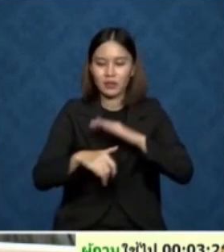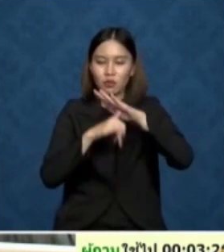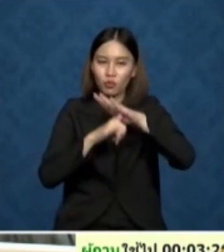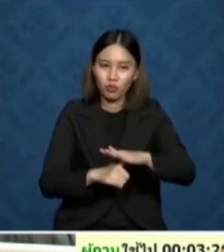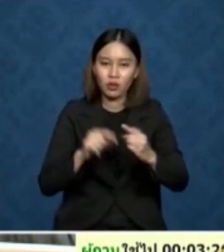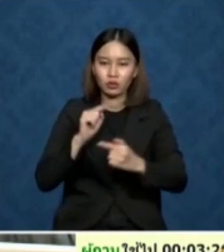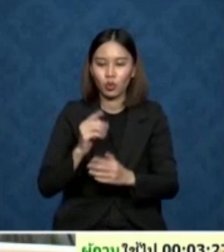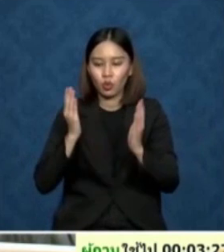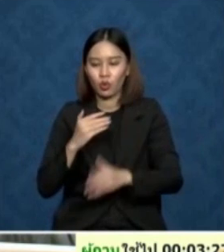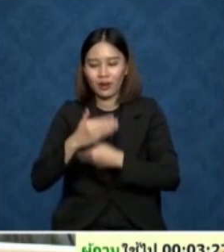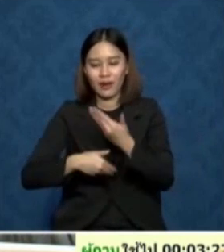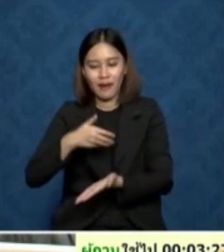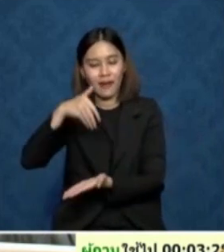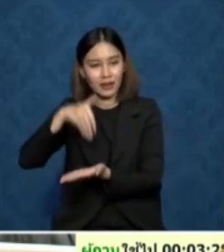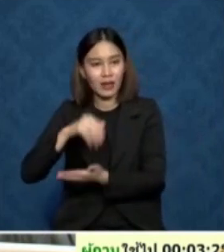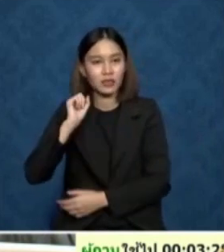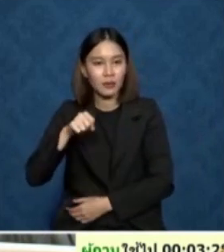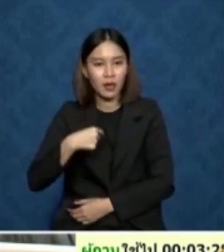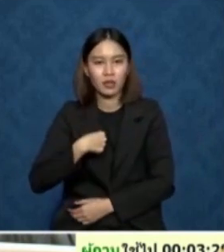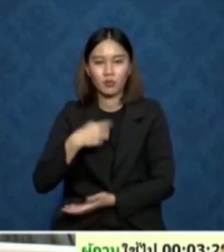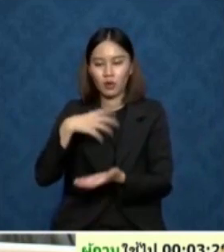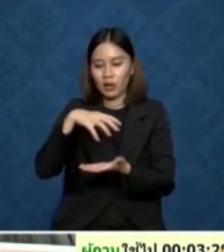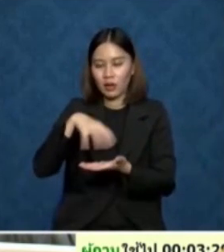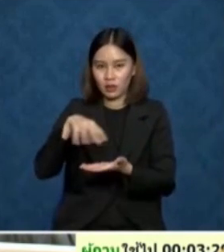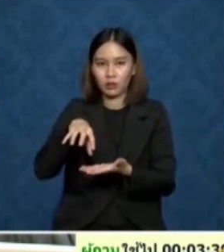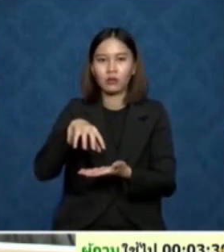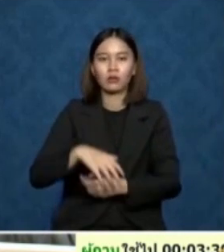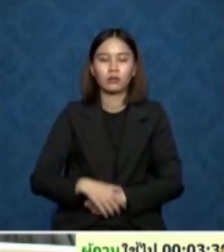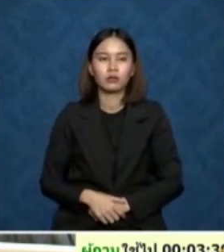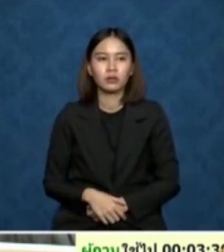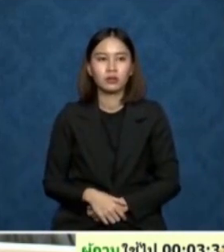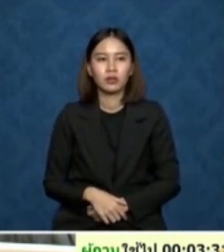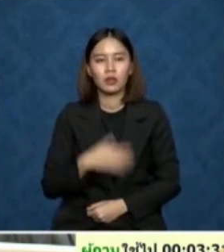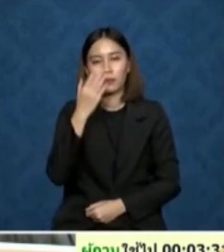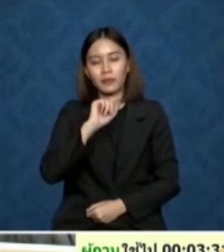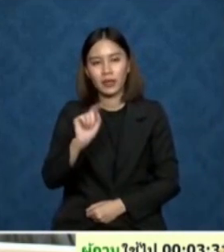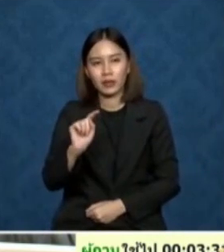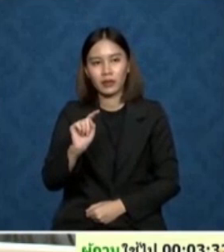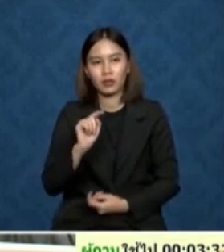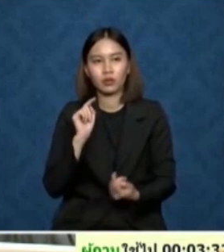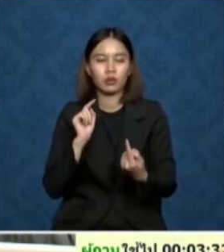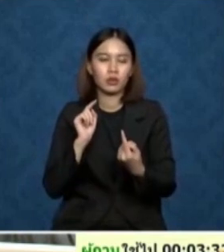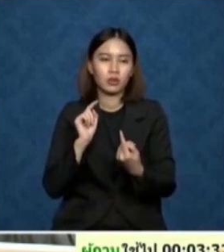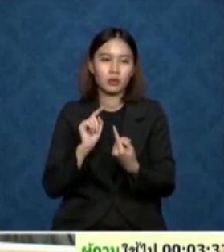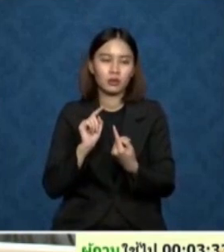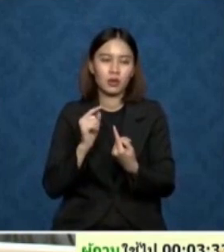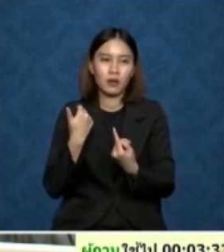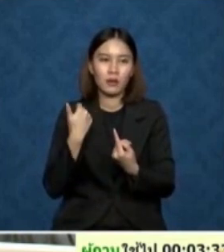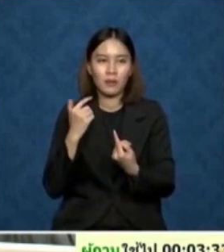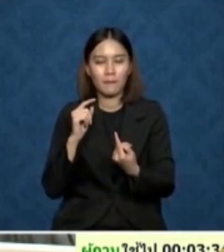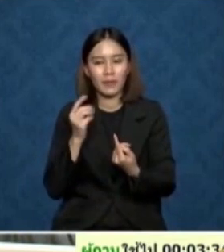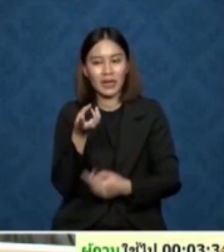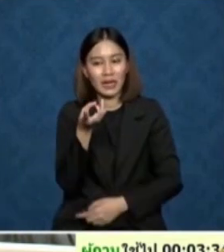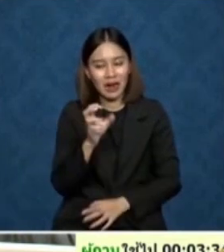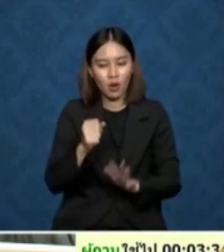เปรียบ จากพอค้าคนกางหอไม่และอย่ที่ผมได้เก่าไปครัท่ประทาน ว่านอบเหนอจากนี้ไม่